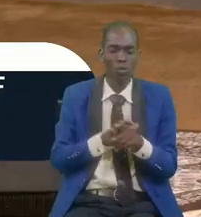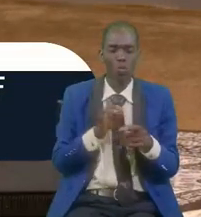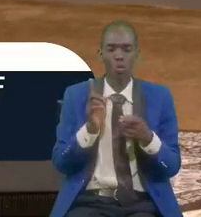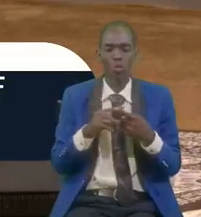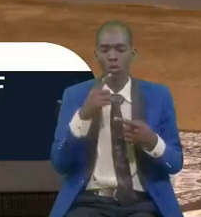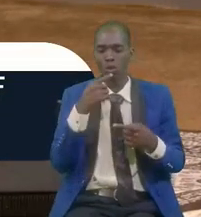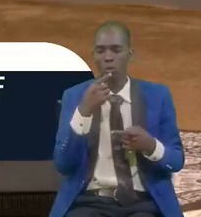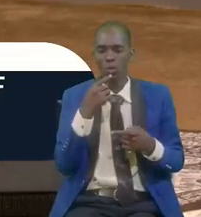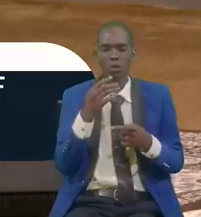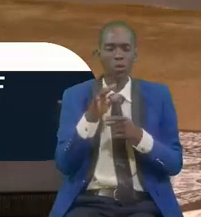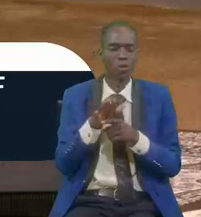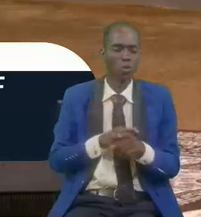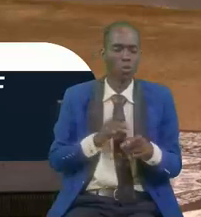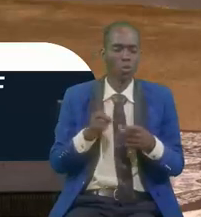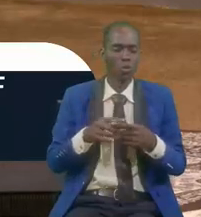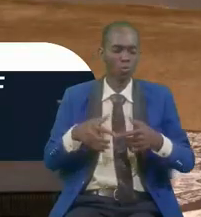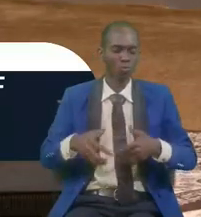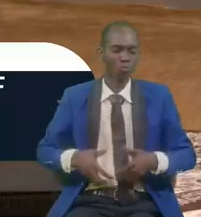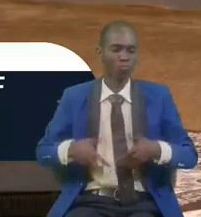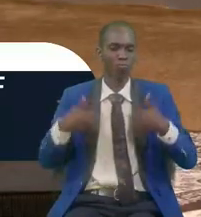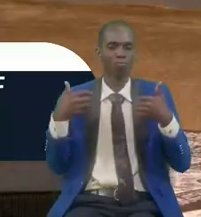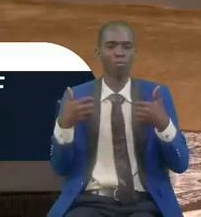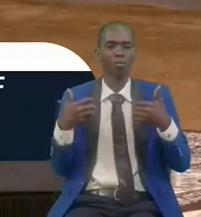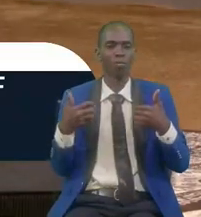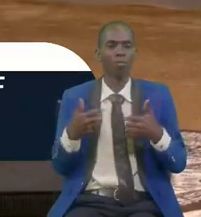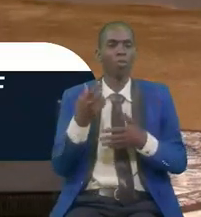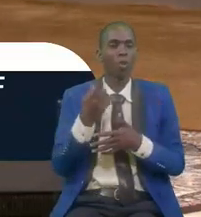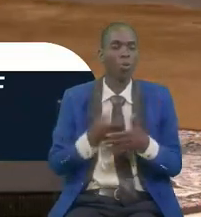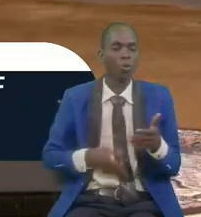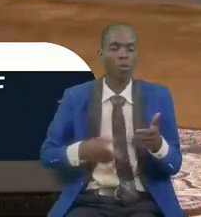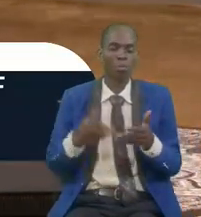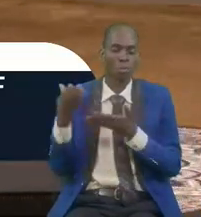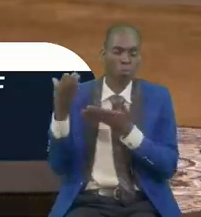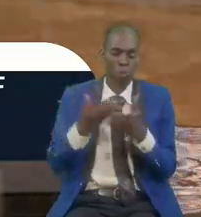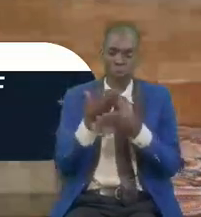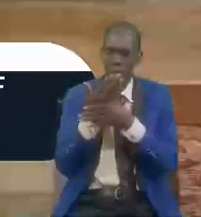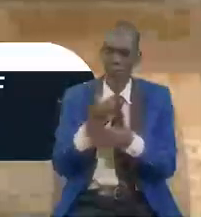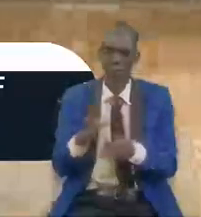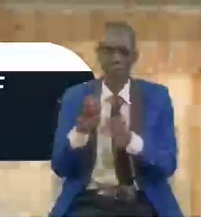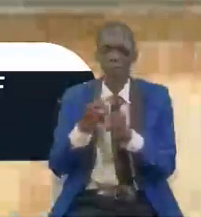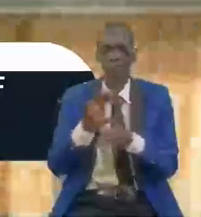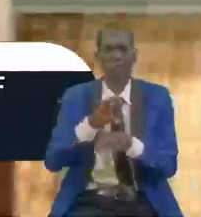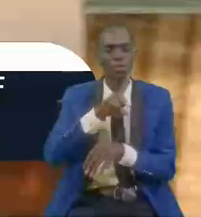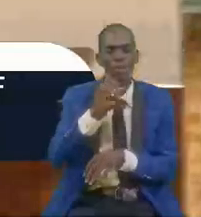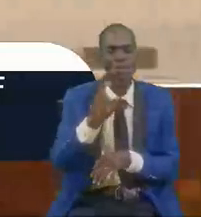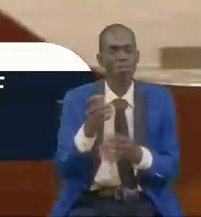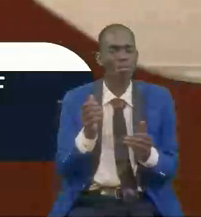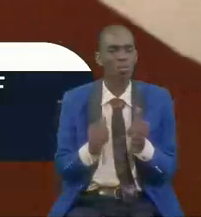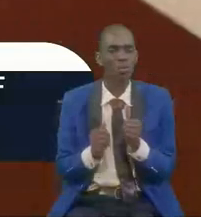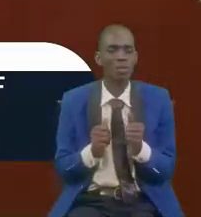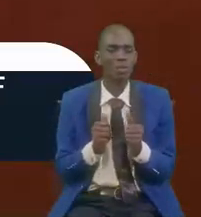soit prompt à écouter, lent à parler, lent à se mettre en colère. Oui,